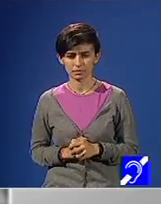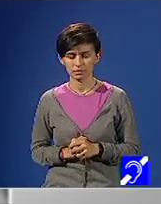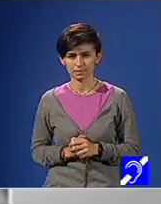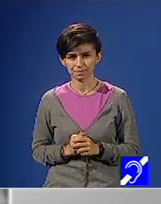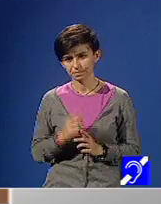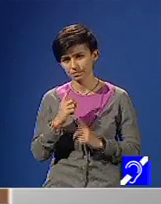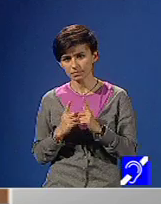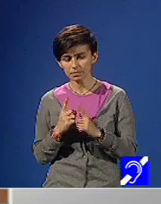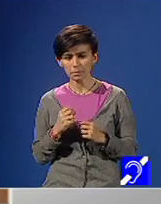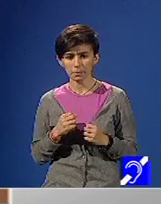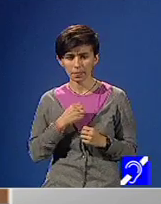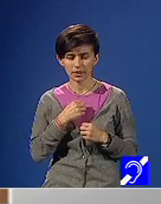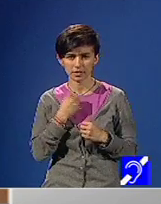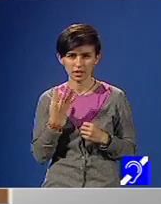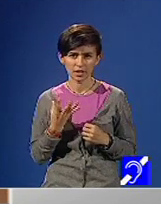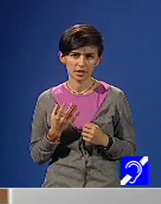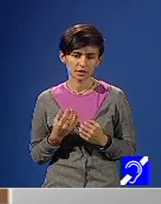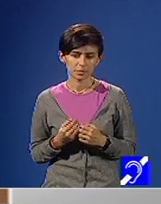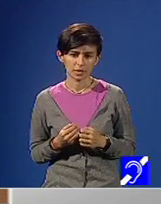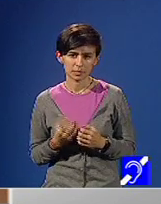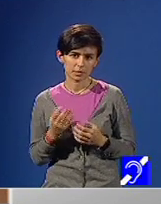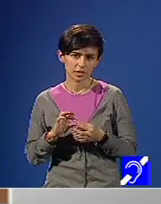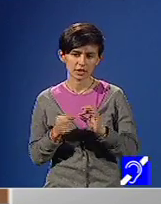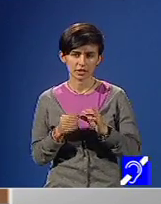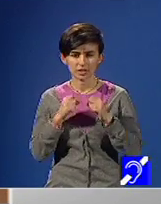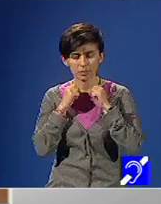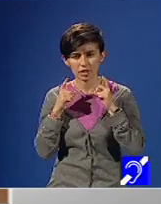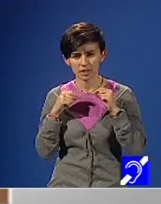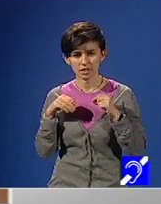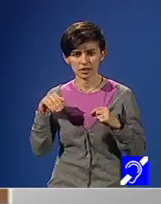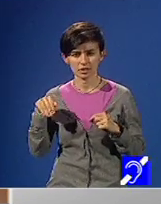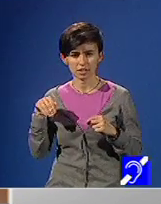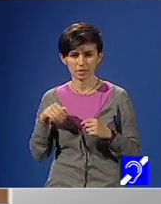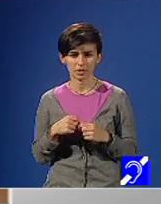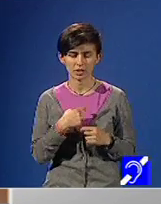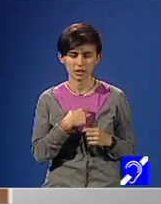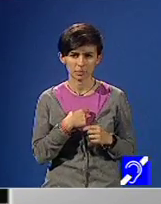Dacă ar fi să exprimăm în câteva cuvinte ce înseamnă grădinița malteză, putem sintetiza